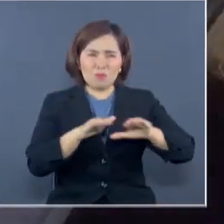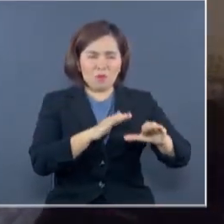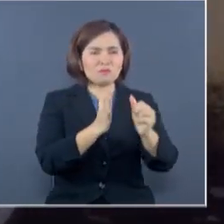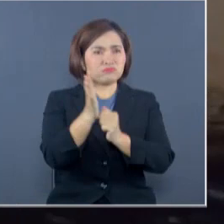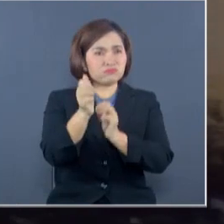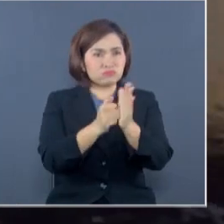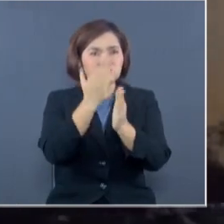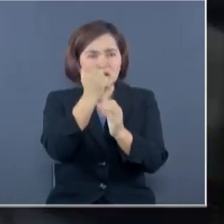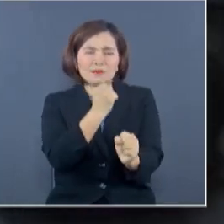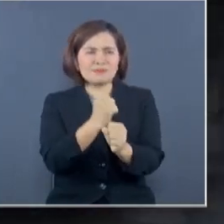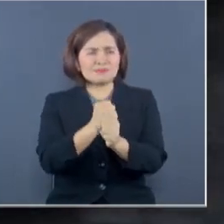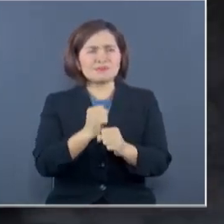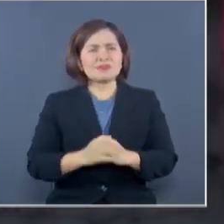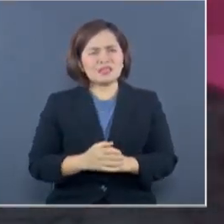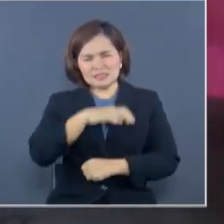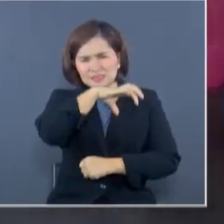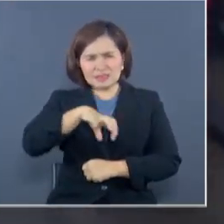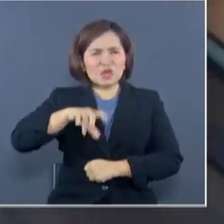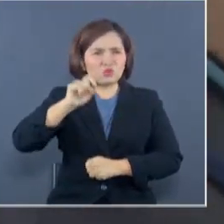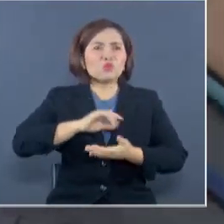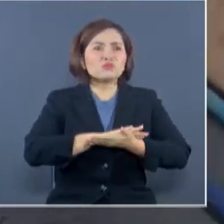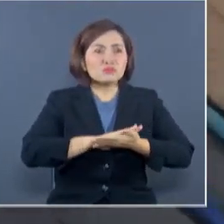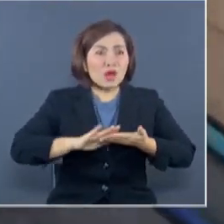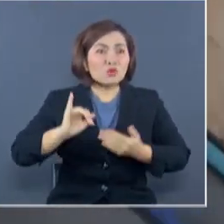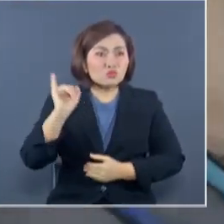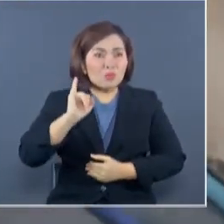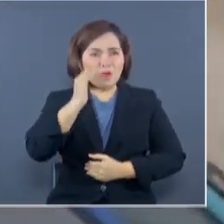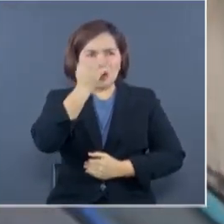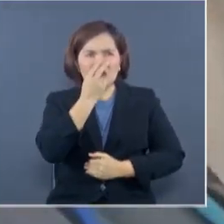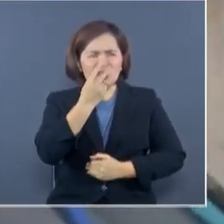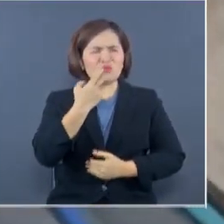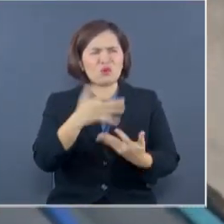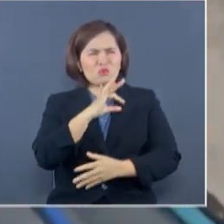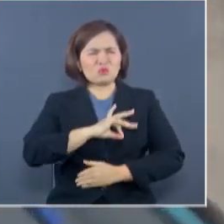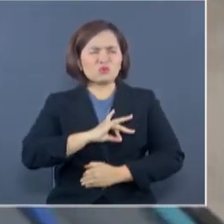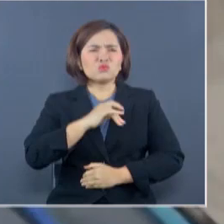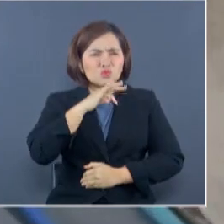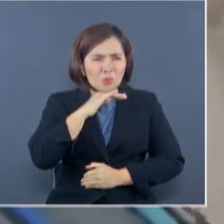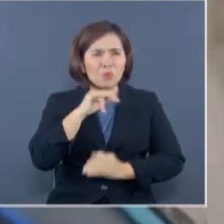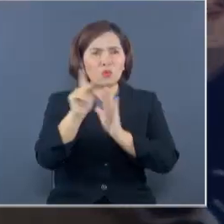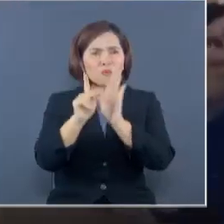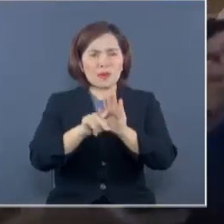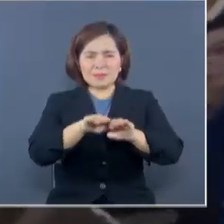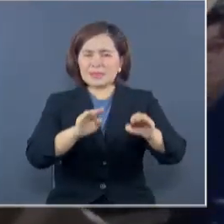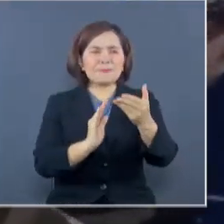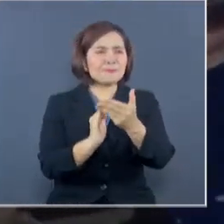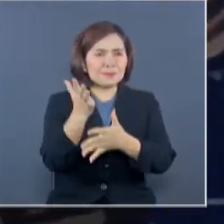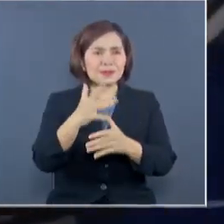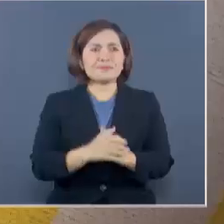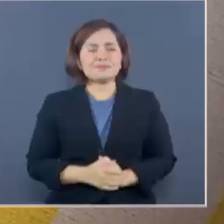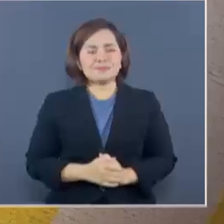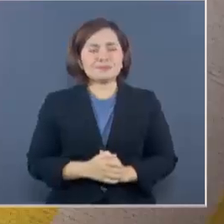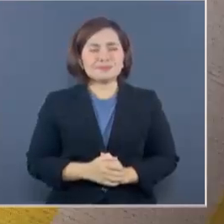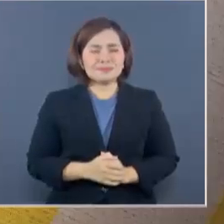ถุงมือและที่สำคัญสถานที่อยากคุณผู้ชมมันไม่ผ่านเกณฑ์สุขลักษณะตามที่กฎหมายกำหนดนอกจากนี้พบว่